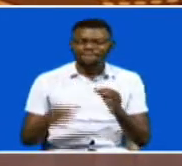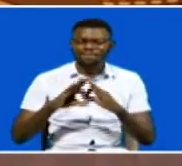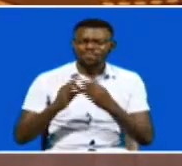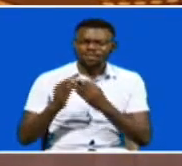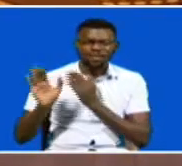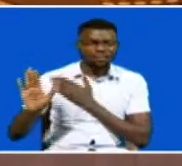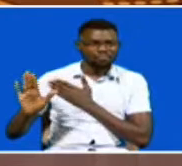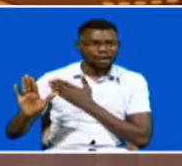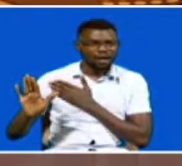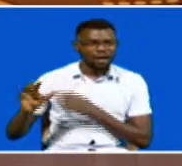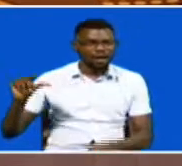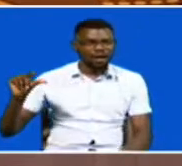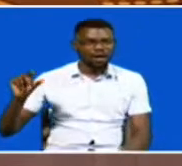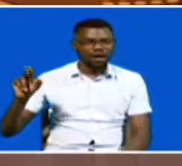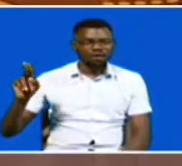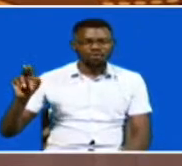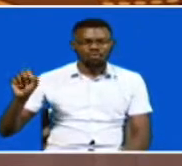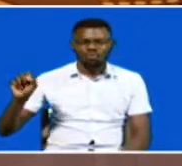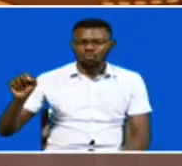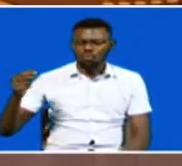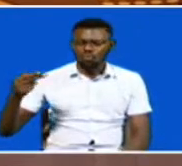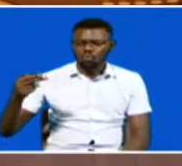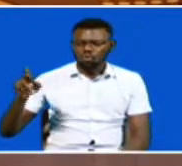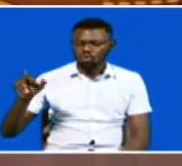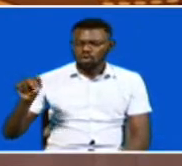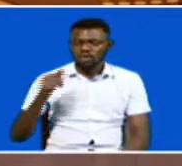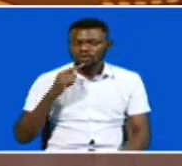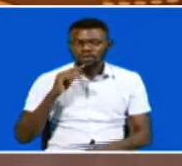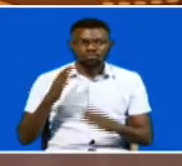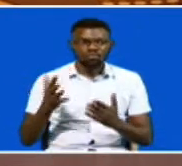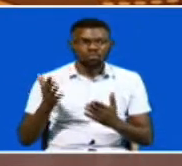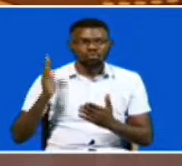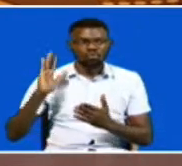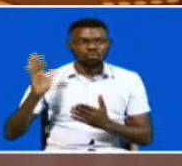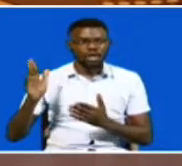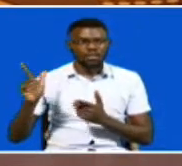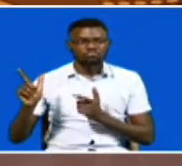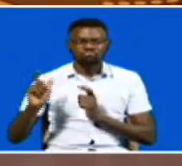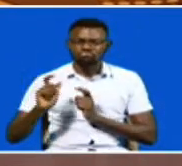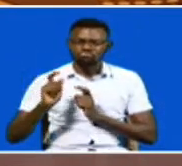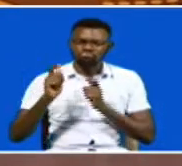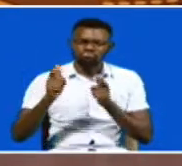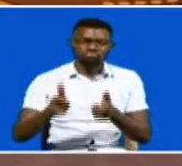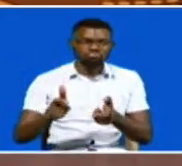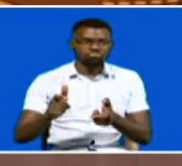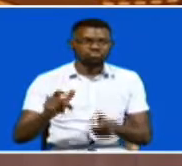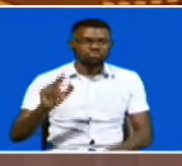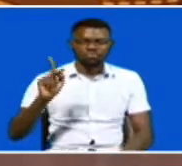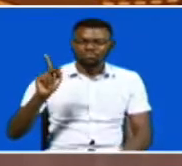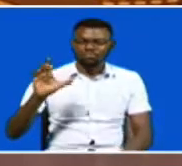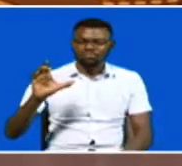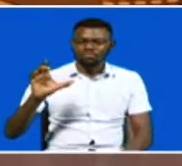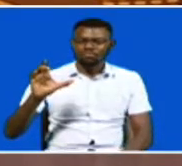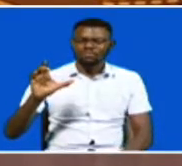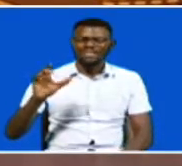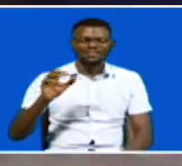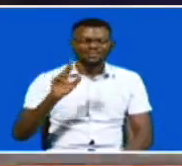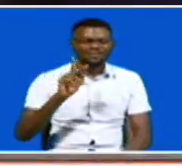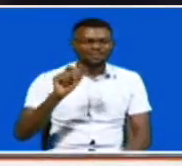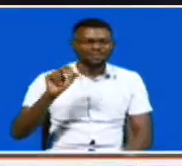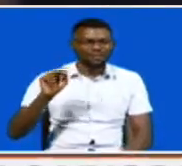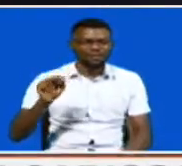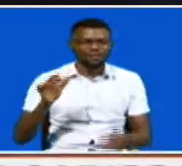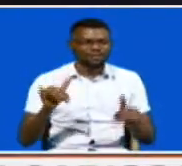familia ya Bushra, huku akisema kwamba wataizawadi KTN ama runinga KTN News ngamia wawili.